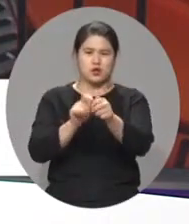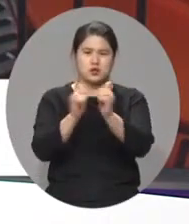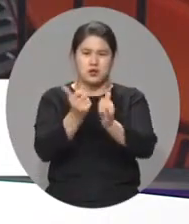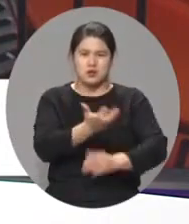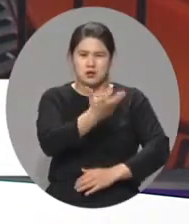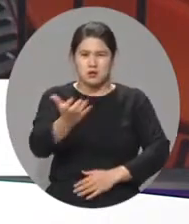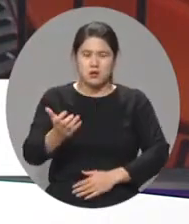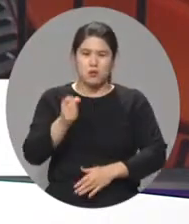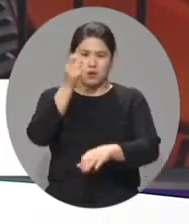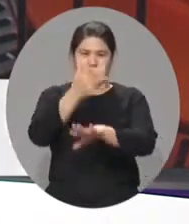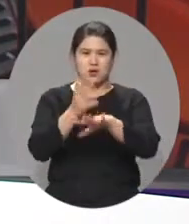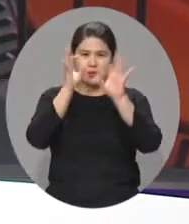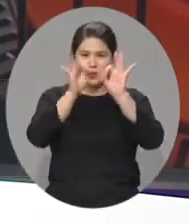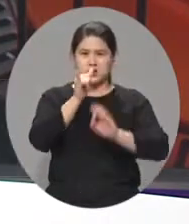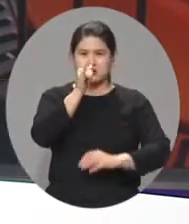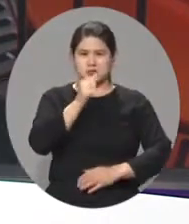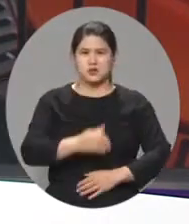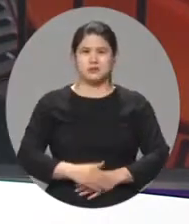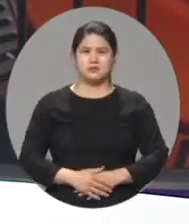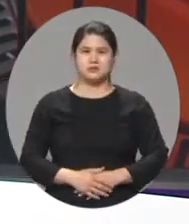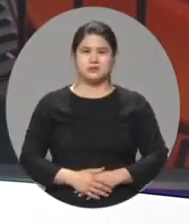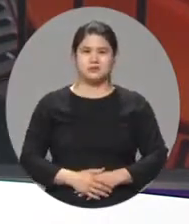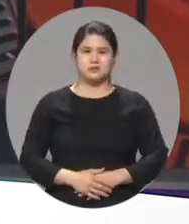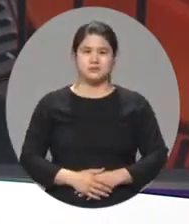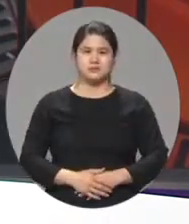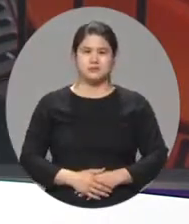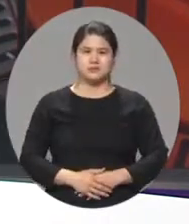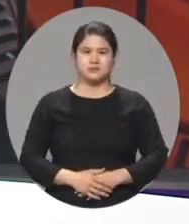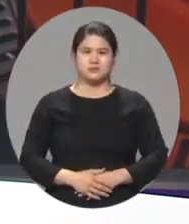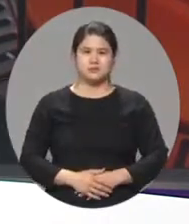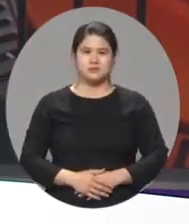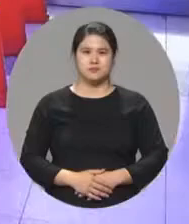경로를 추적한 결과 입니다 김아영 기자입니다